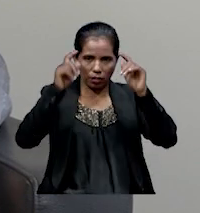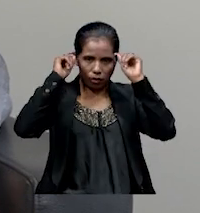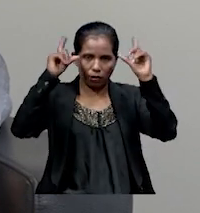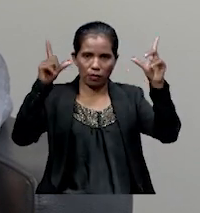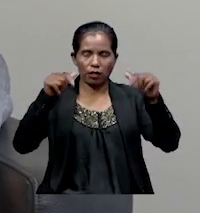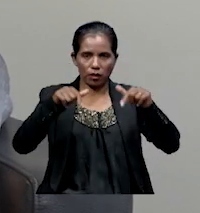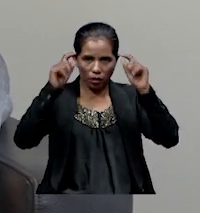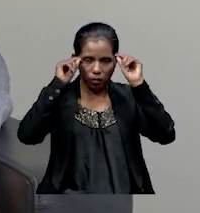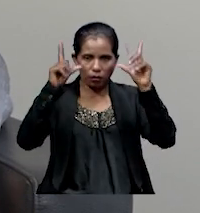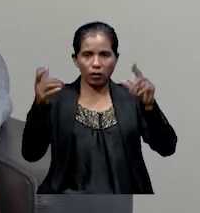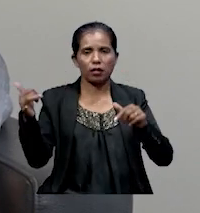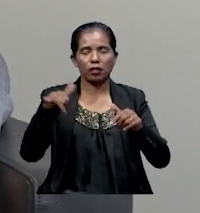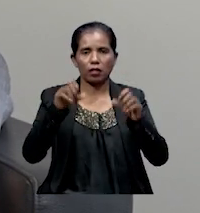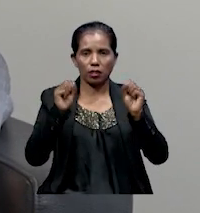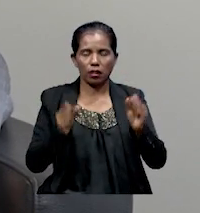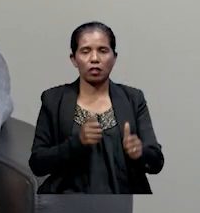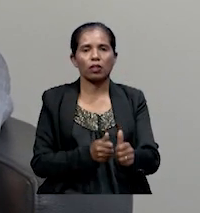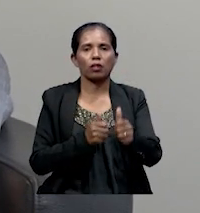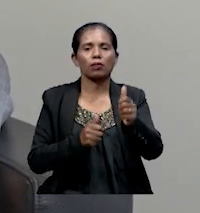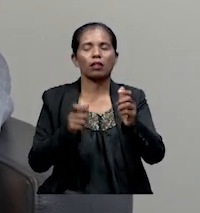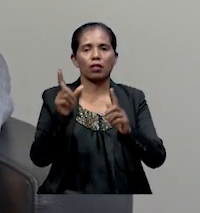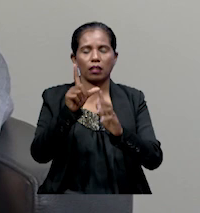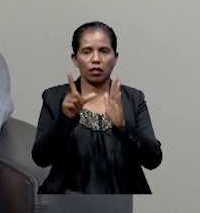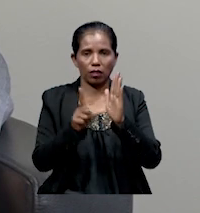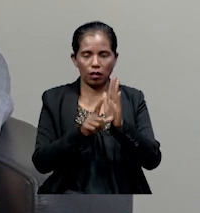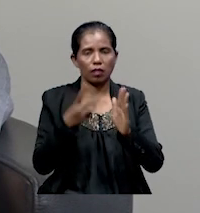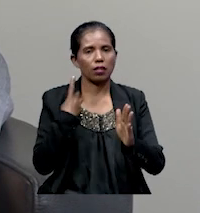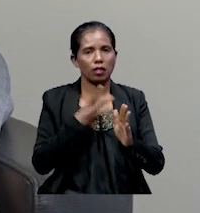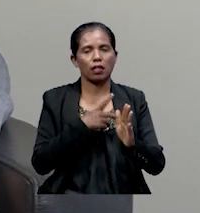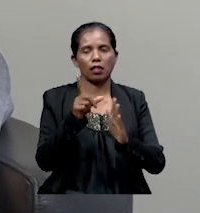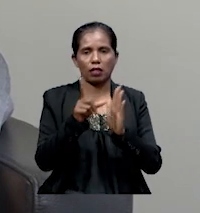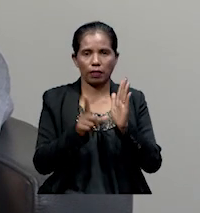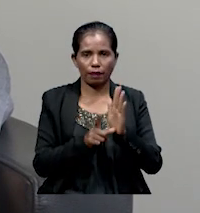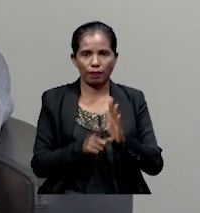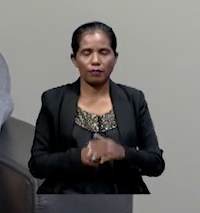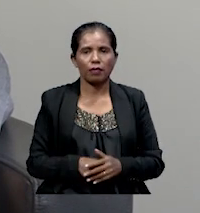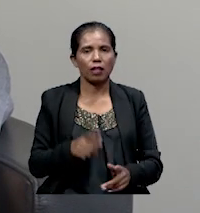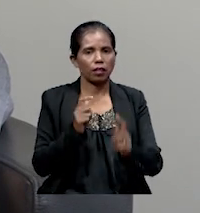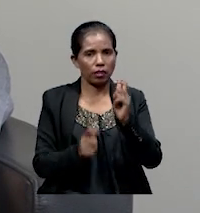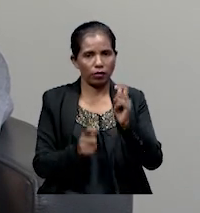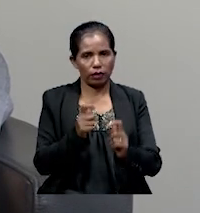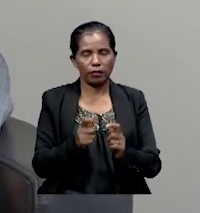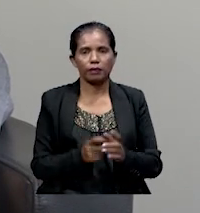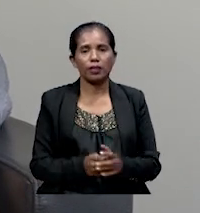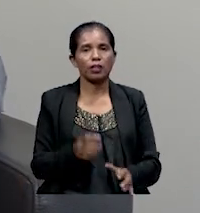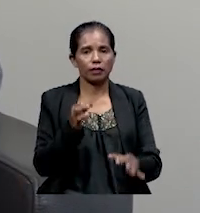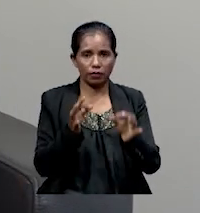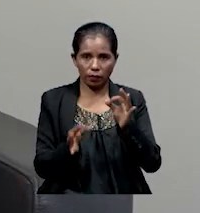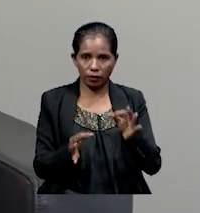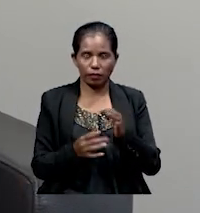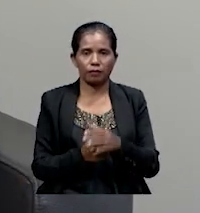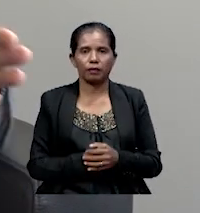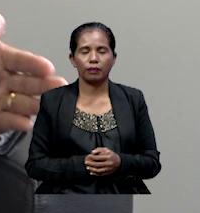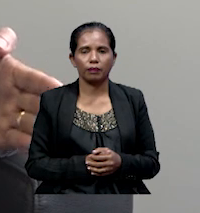ya Timor lara sir think submete ba ya Italia itni le ba itni tribunal i quando ia